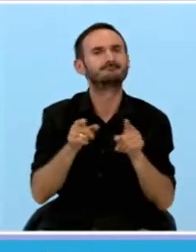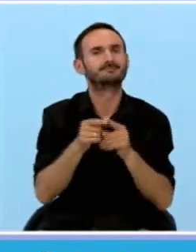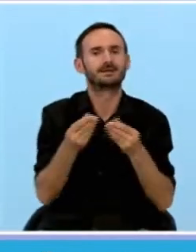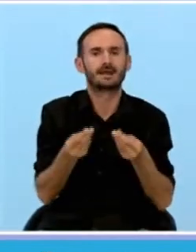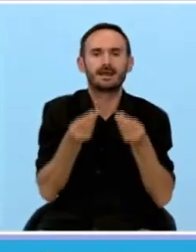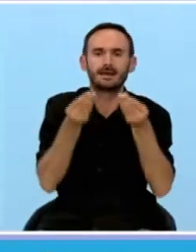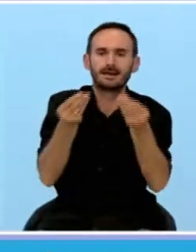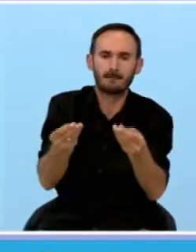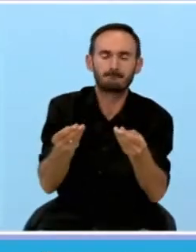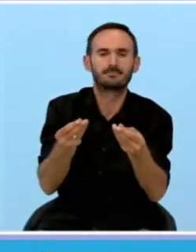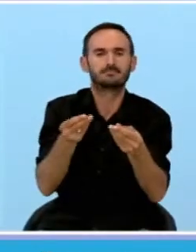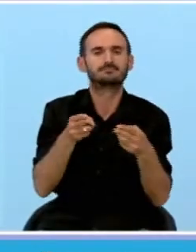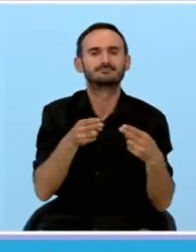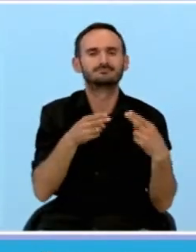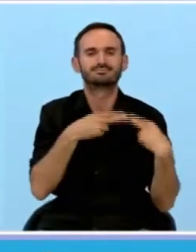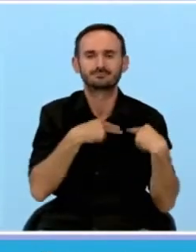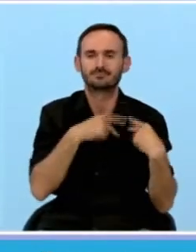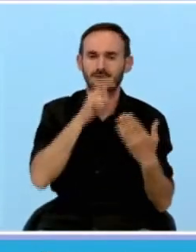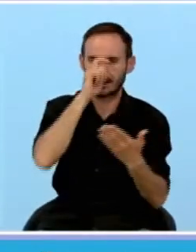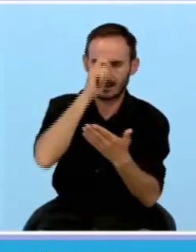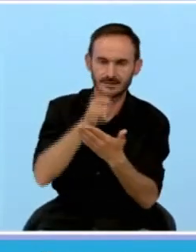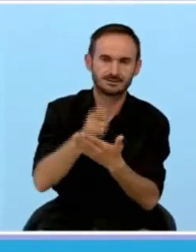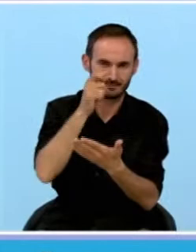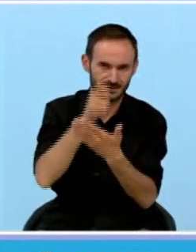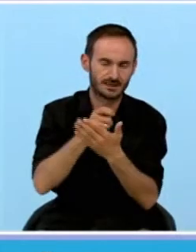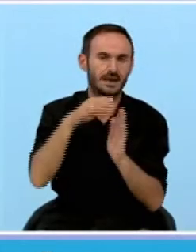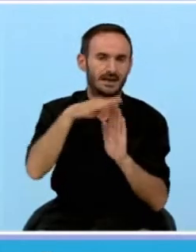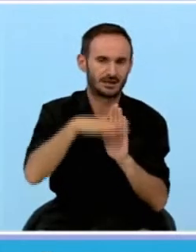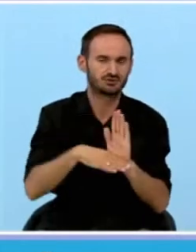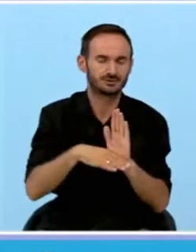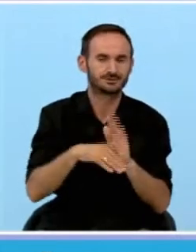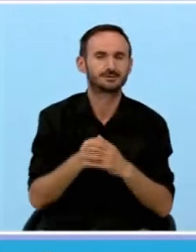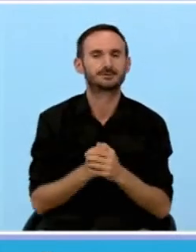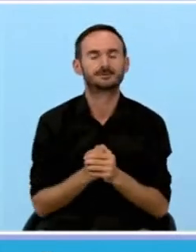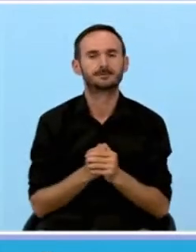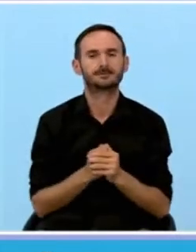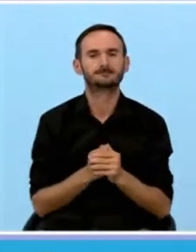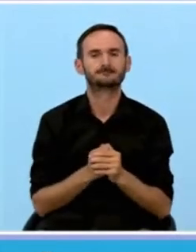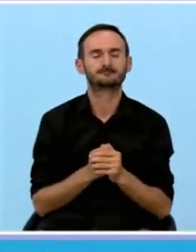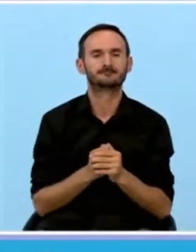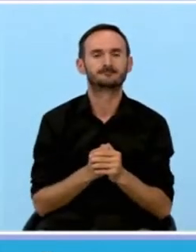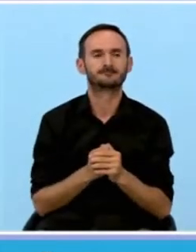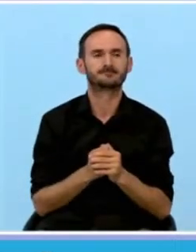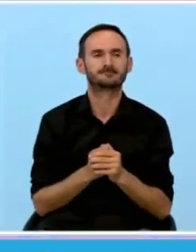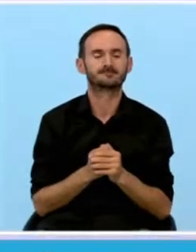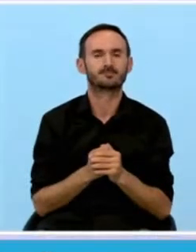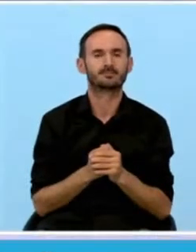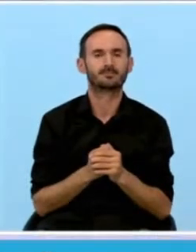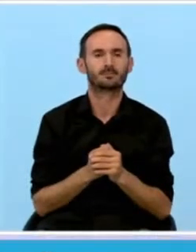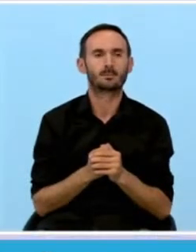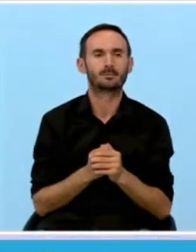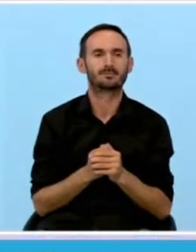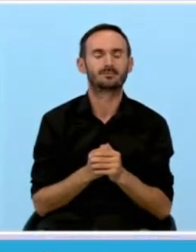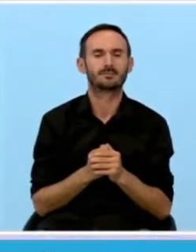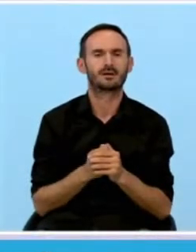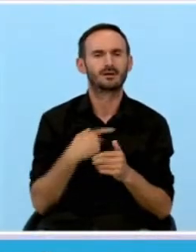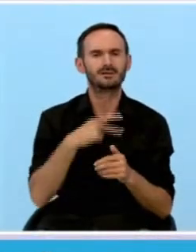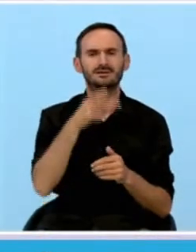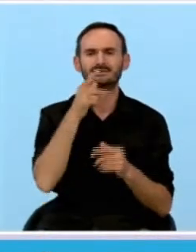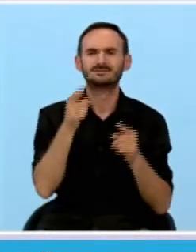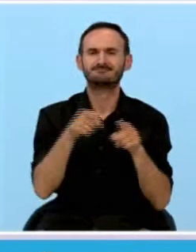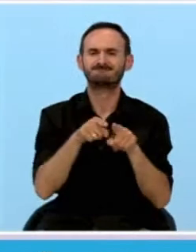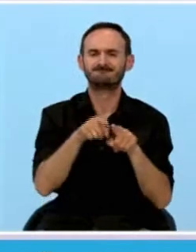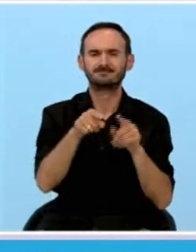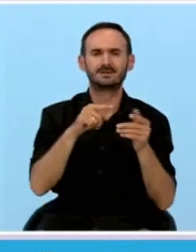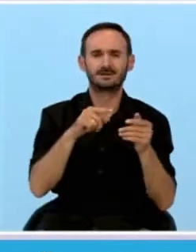përgjegjës tek rastet kur dështojmë me zbatu ligjet në përgjithësi. Se krejt në fund, duhet vetëm një përgjigje në lidhje me gjithë këto diskutime dhe këto sfida. A ka